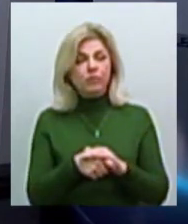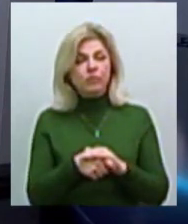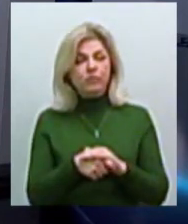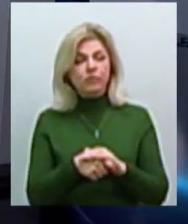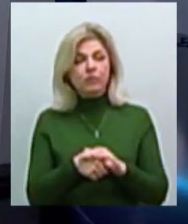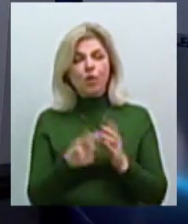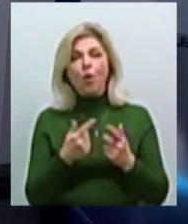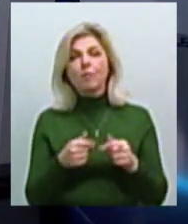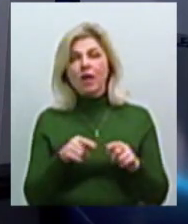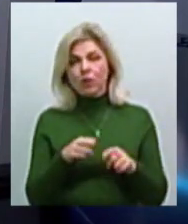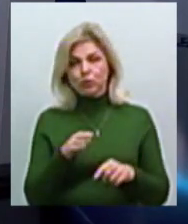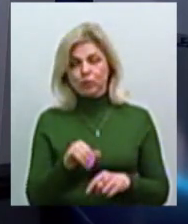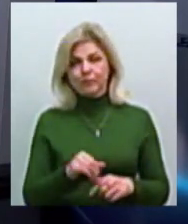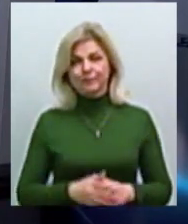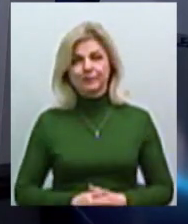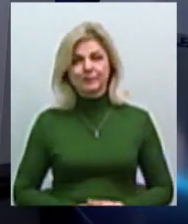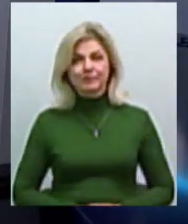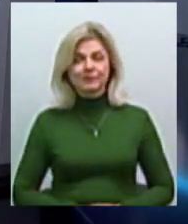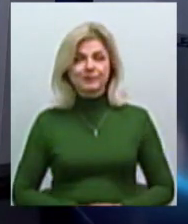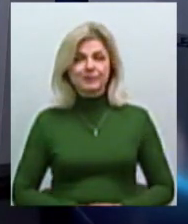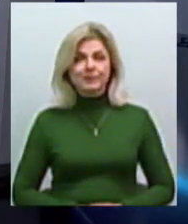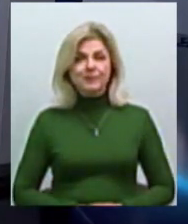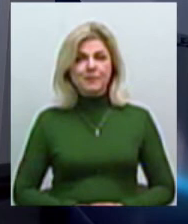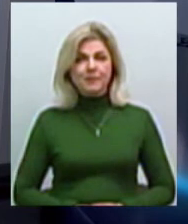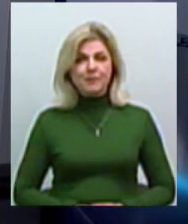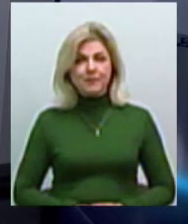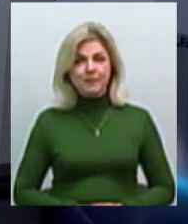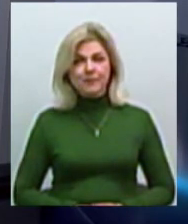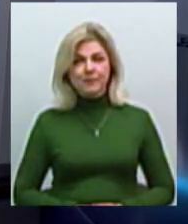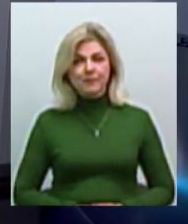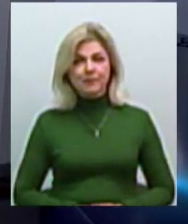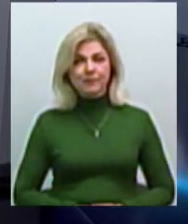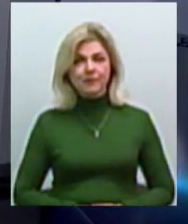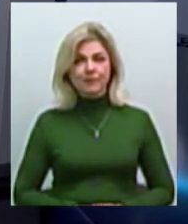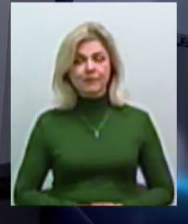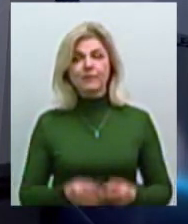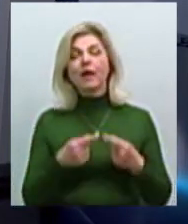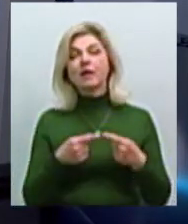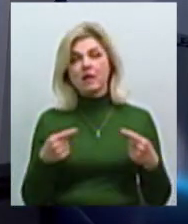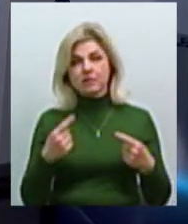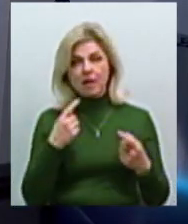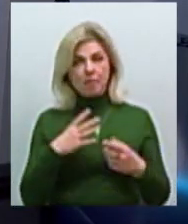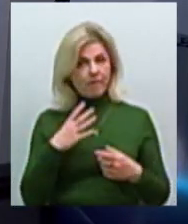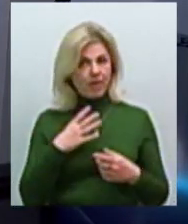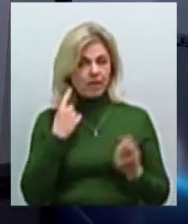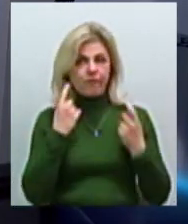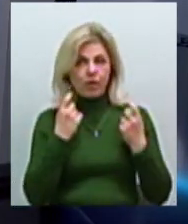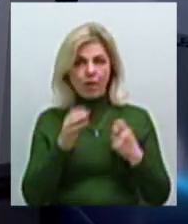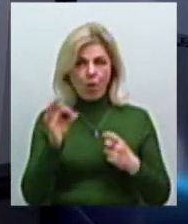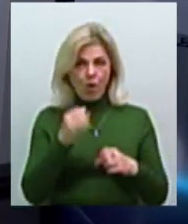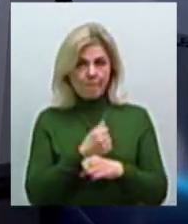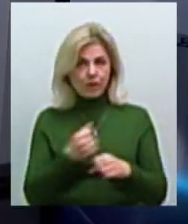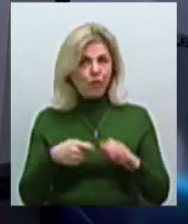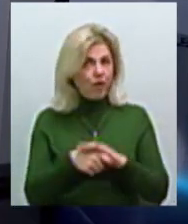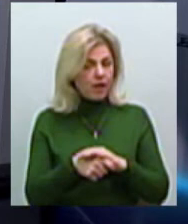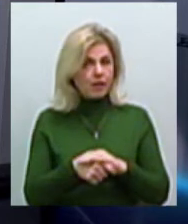якогось об'єкту? Різне бувають інформація про мінування. Деякі